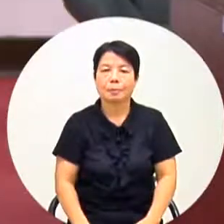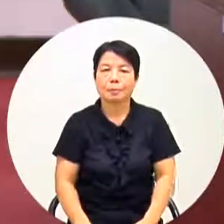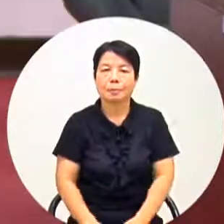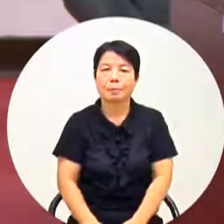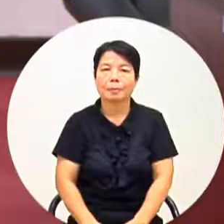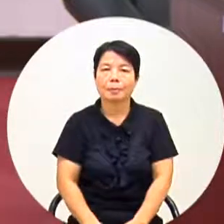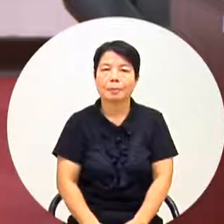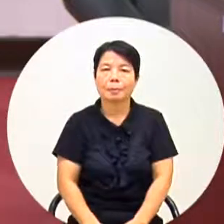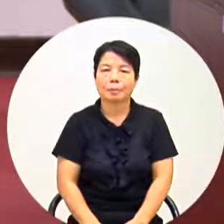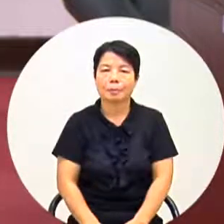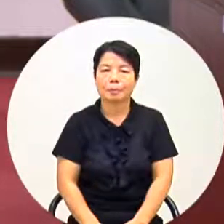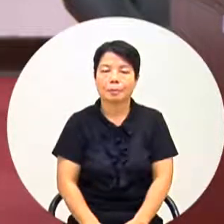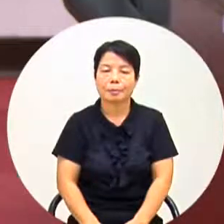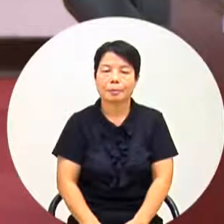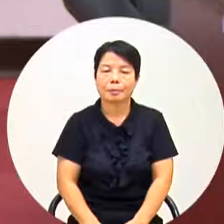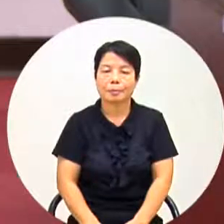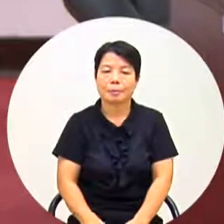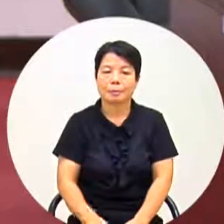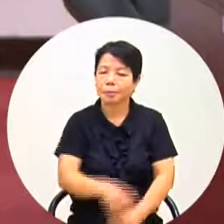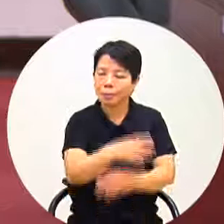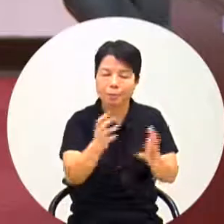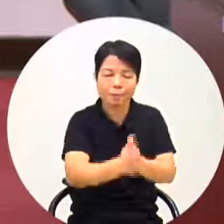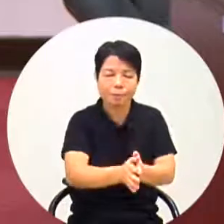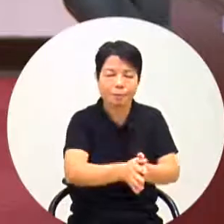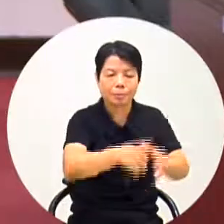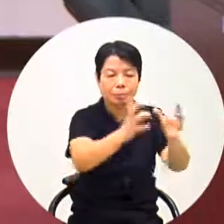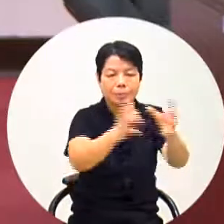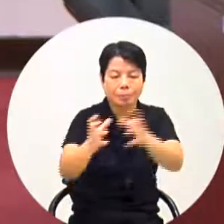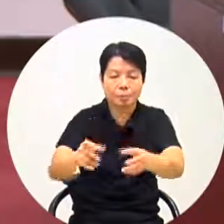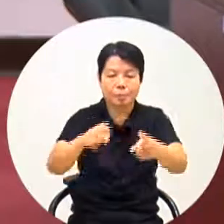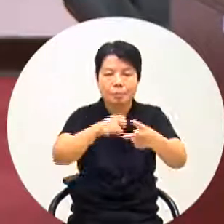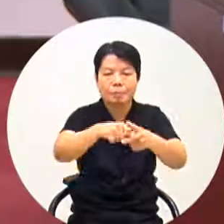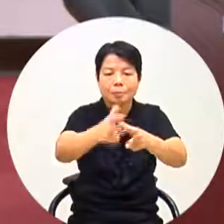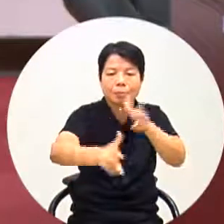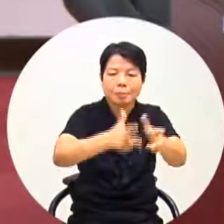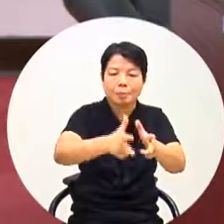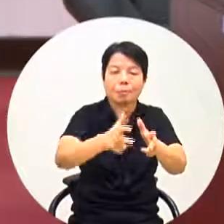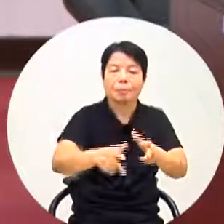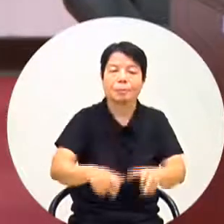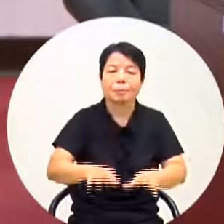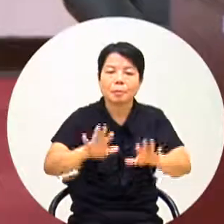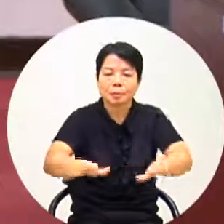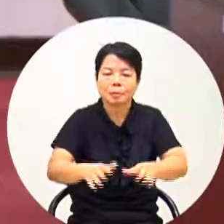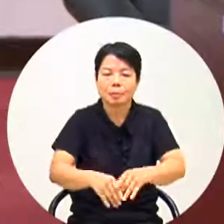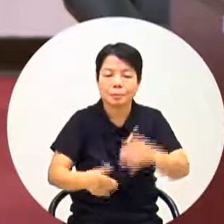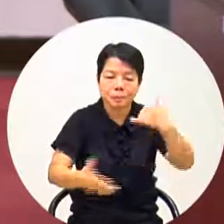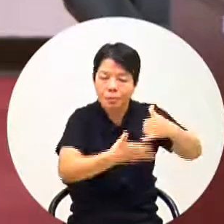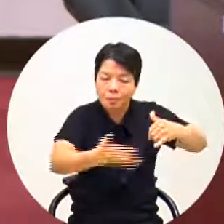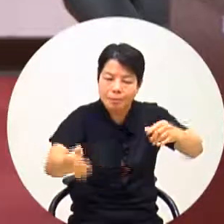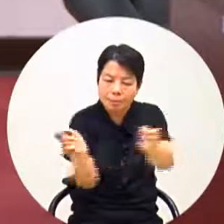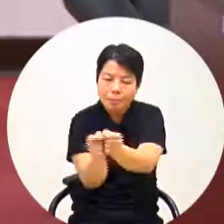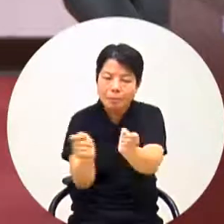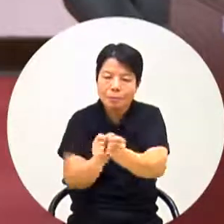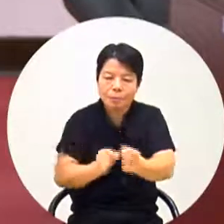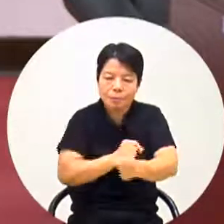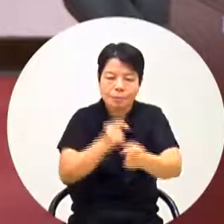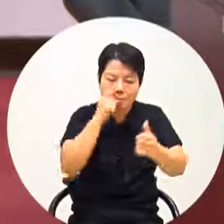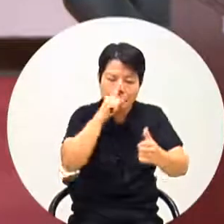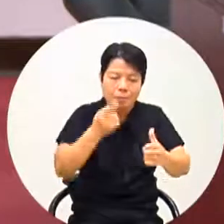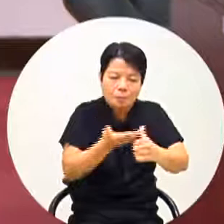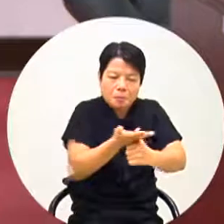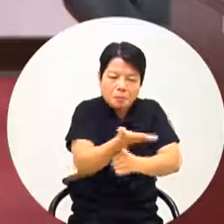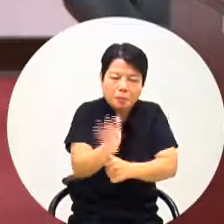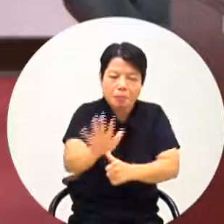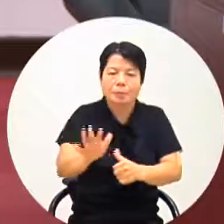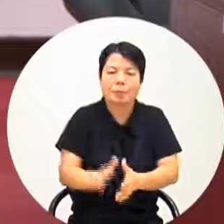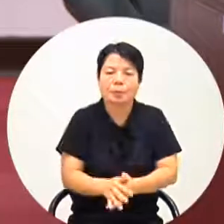吼，即个工厂，所以造成咱目前即个沿海地区啊，拢是污染，吼，甲公